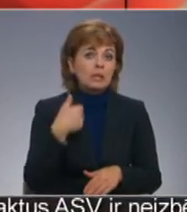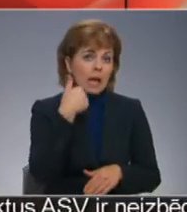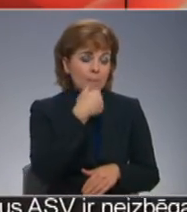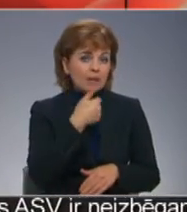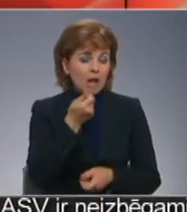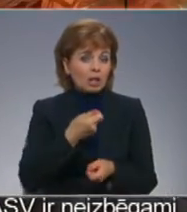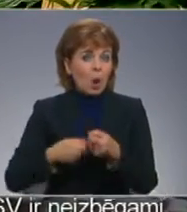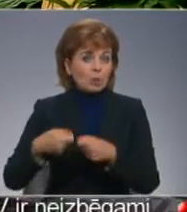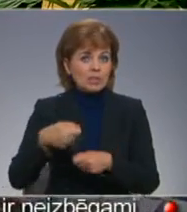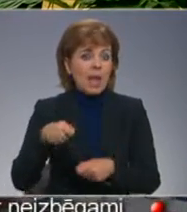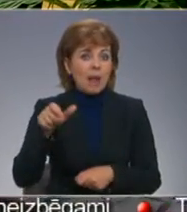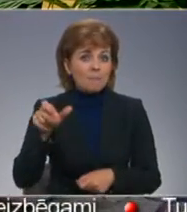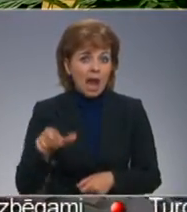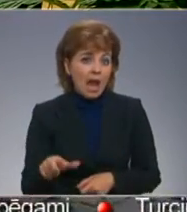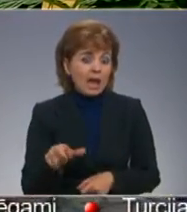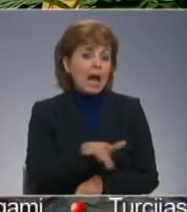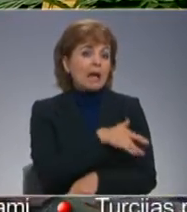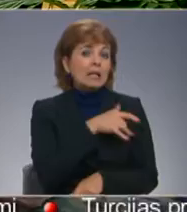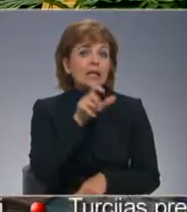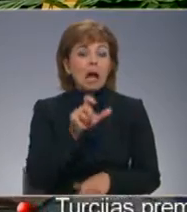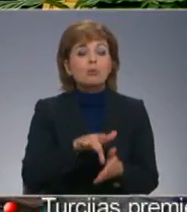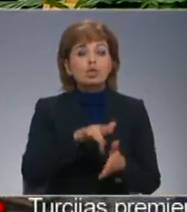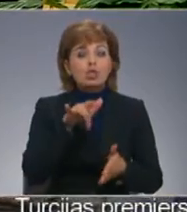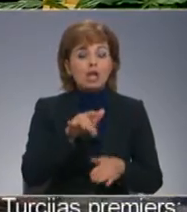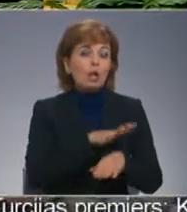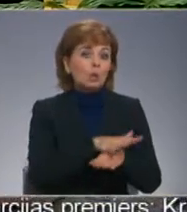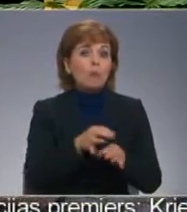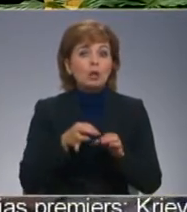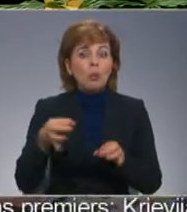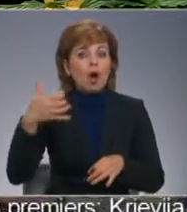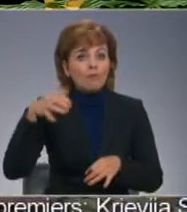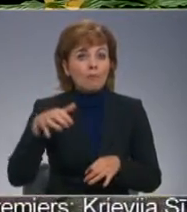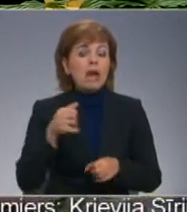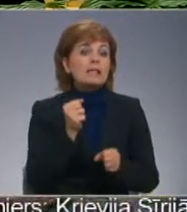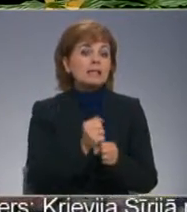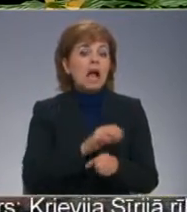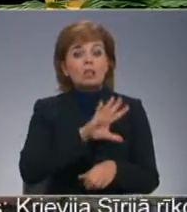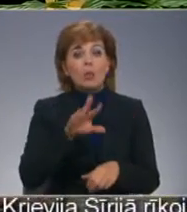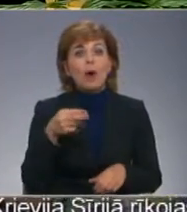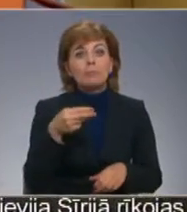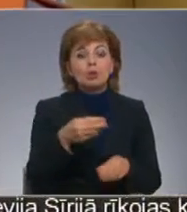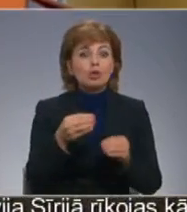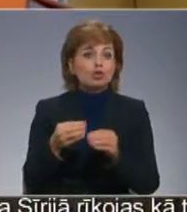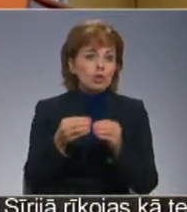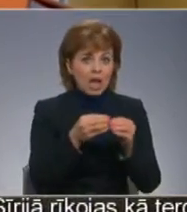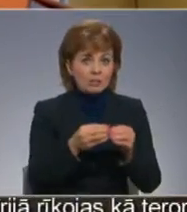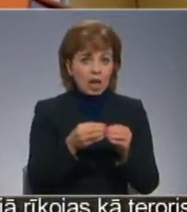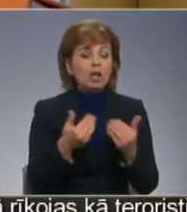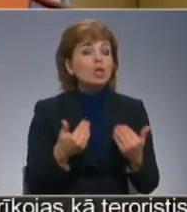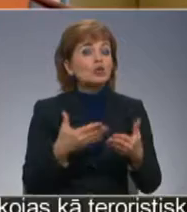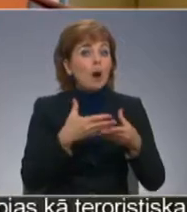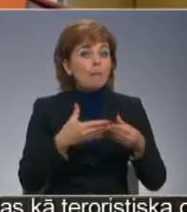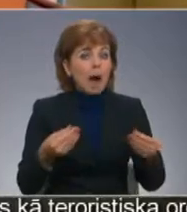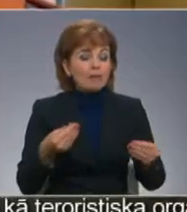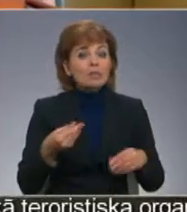Spektrs. Klientu apkalpošanas centrs Tukumnovada domē darbojas jau kopš 2010. Gada, bet jau šopavasari